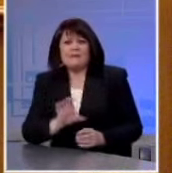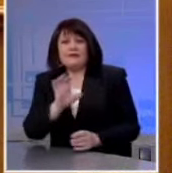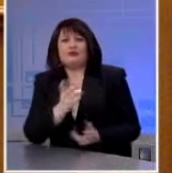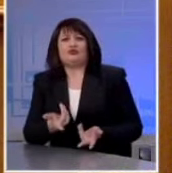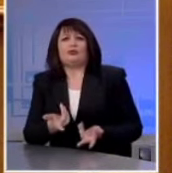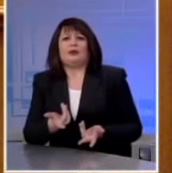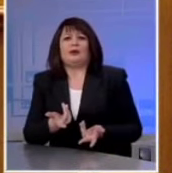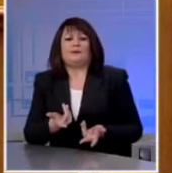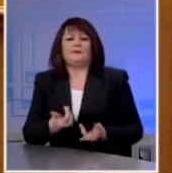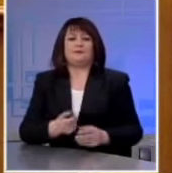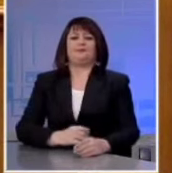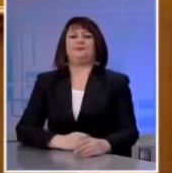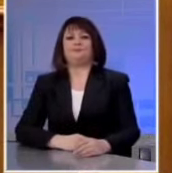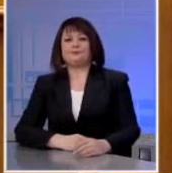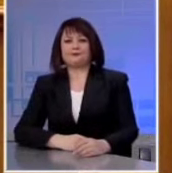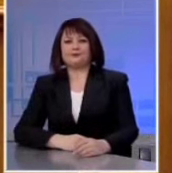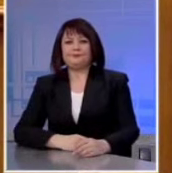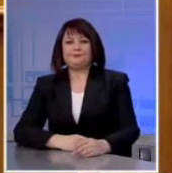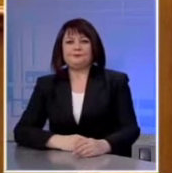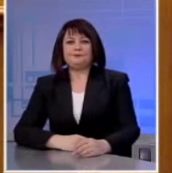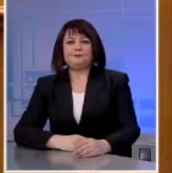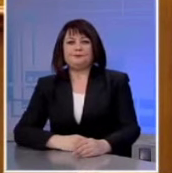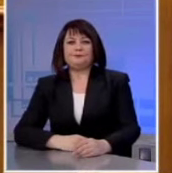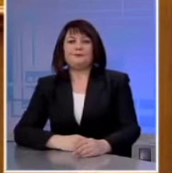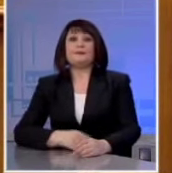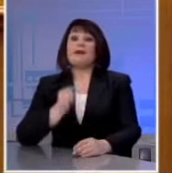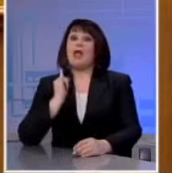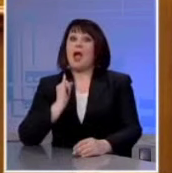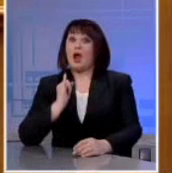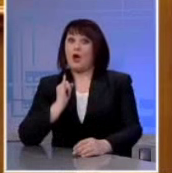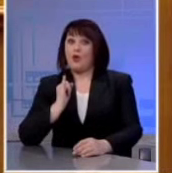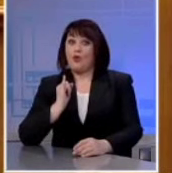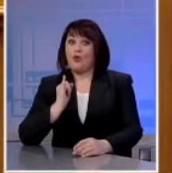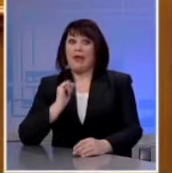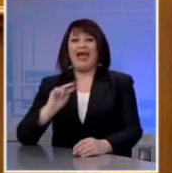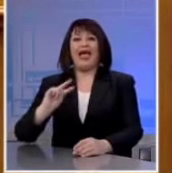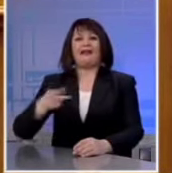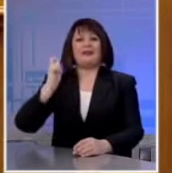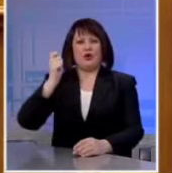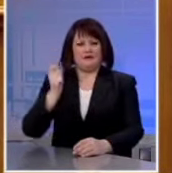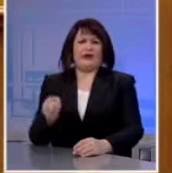Εξάλλου, ακόμη και στελέχη της σημερινής αντιπολίτευσης